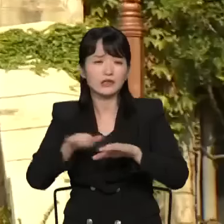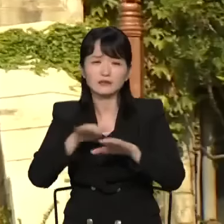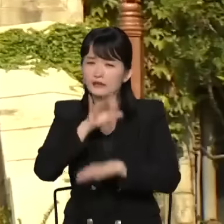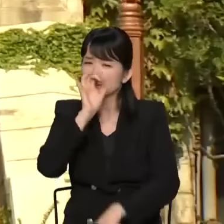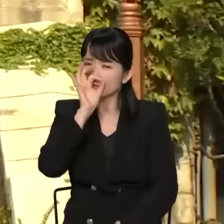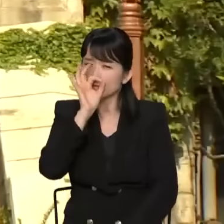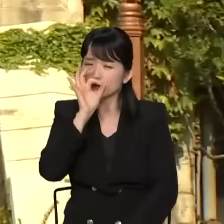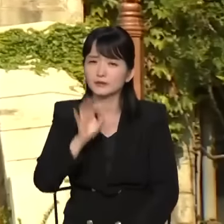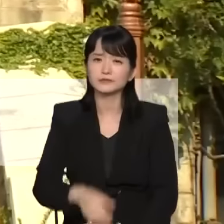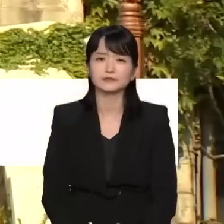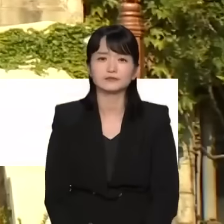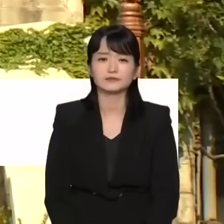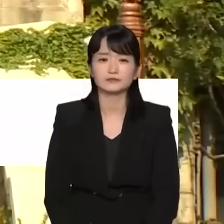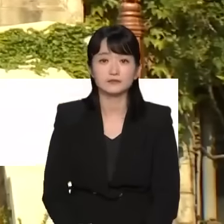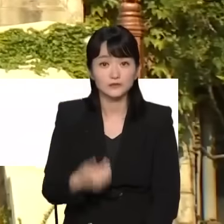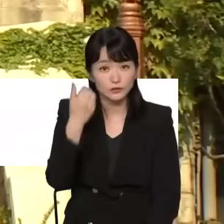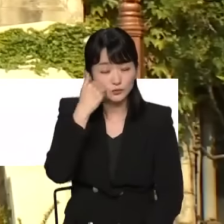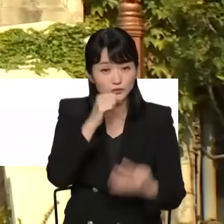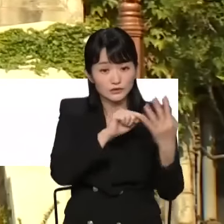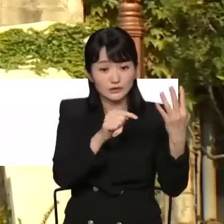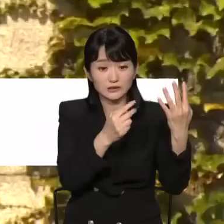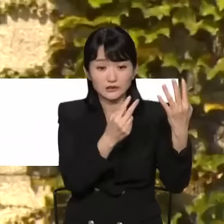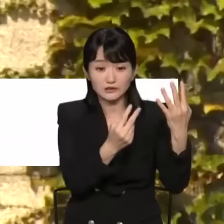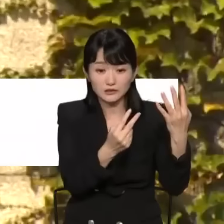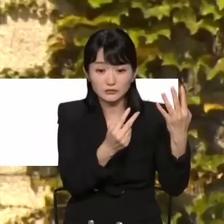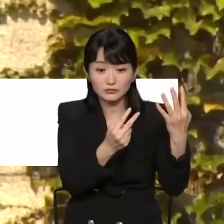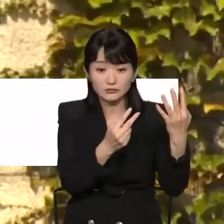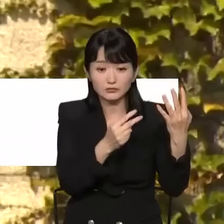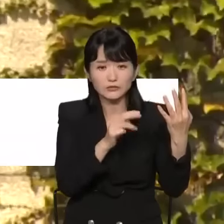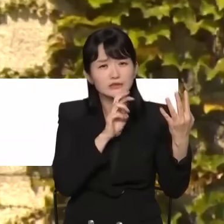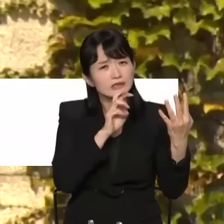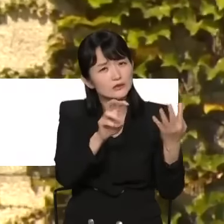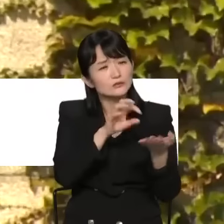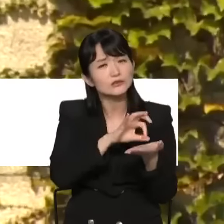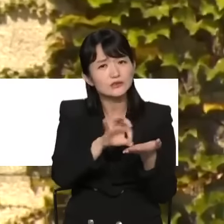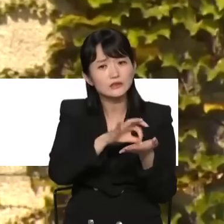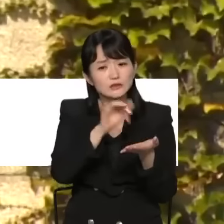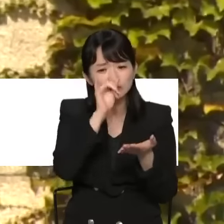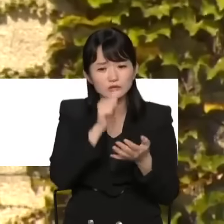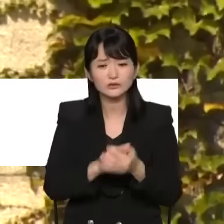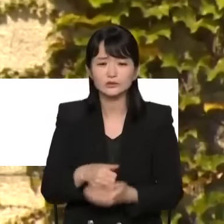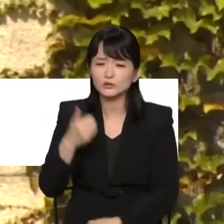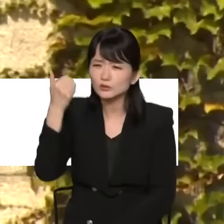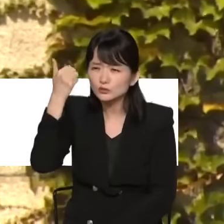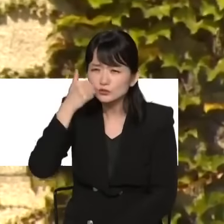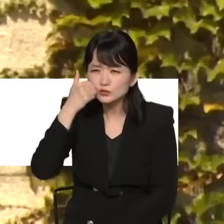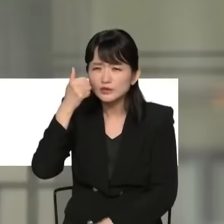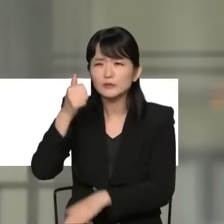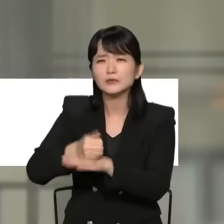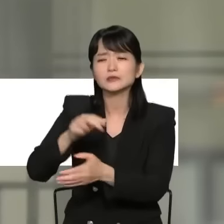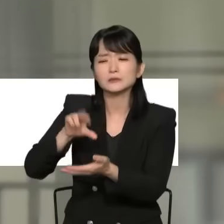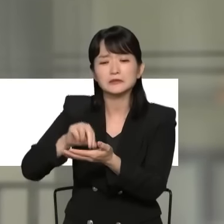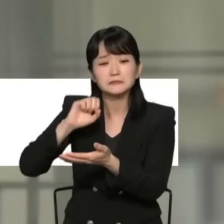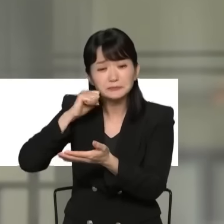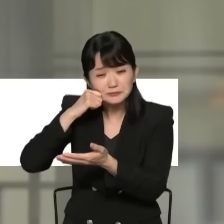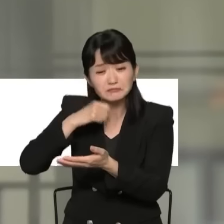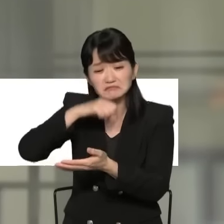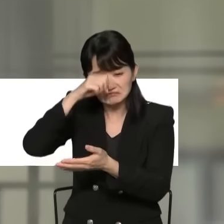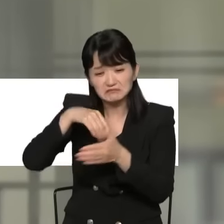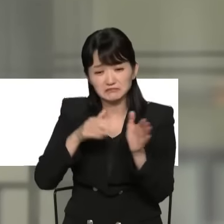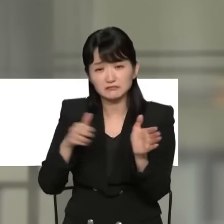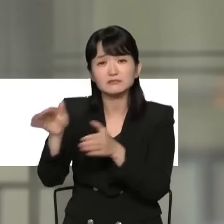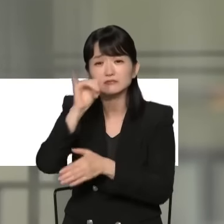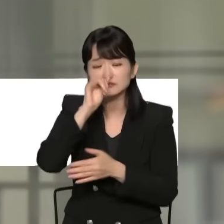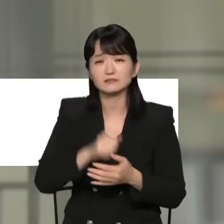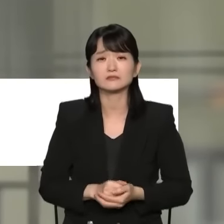지적했습니다. 누군가는 4-2번에 뭐 30번을 썼을 수도 있고 누군가는 야 이거 마지막 문제니까 좀 어렵겠지 하고 그냥 넘어갔을 수 있잖아.